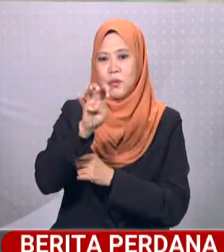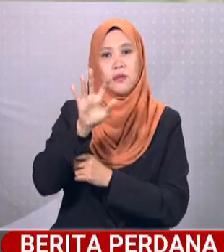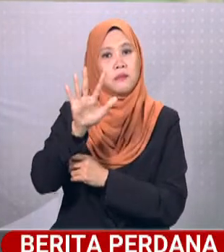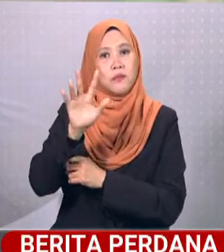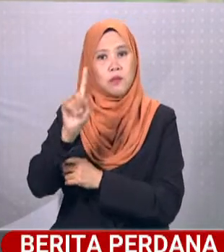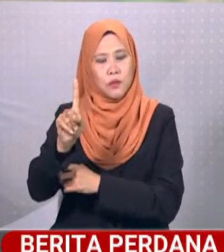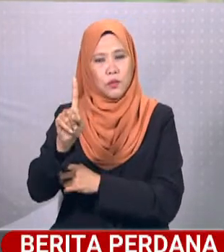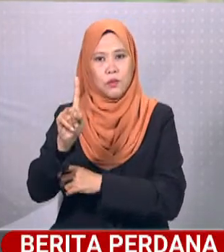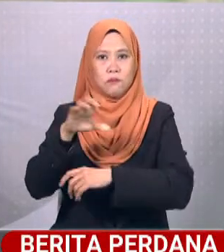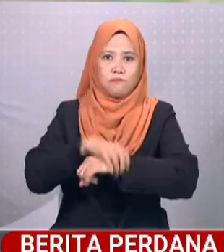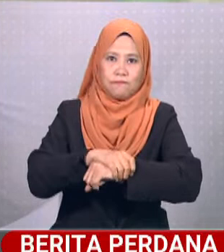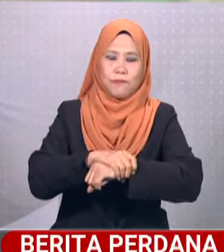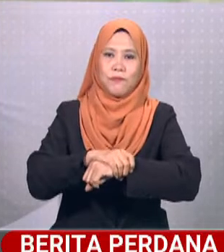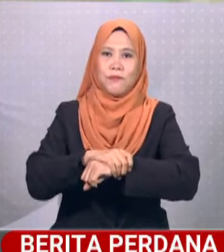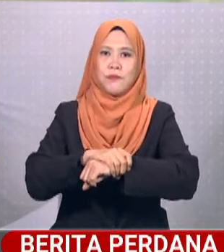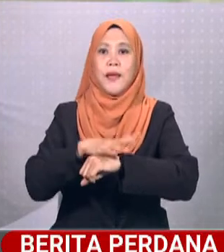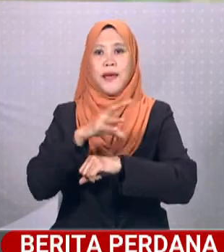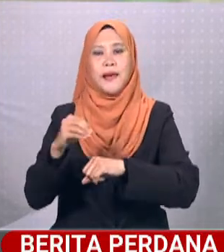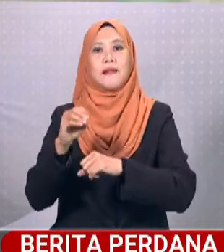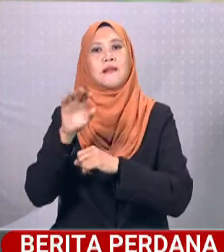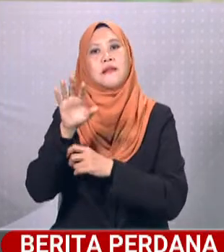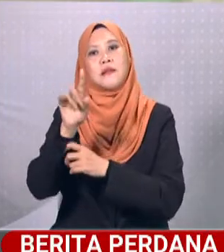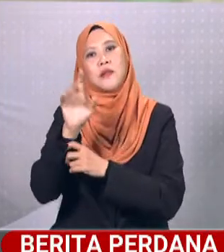451 direman dan 73 dijamin.